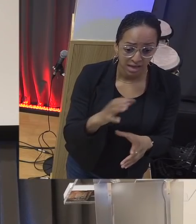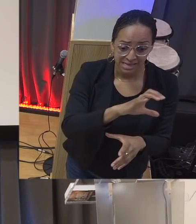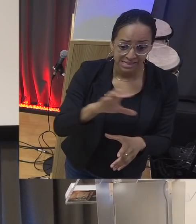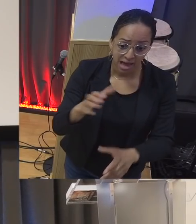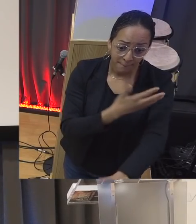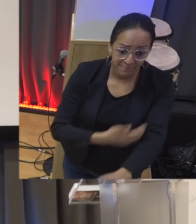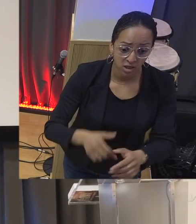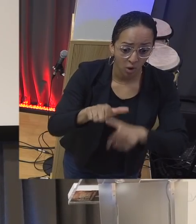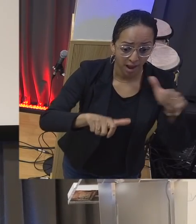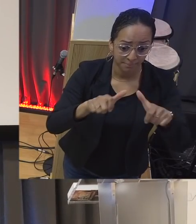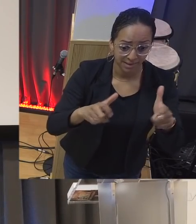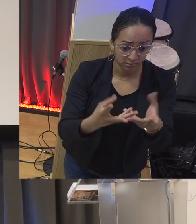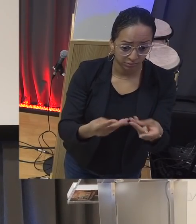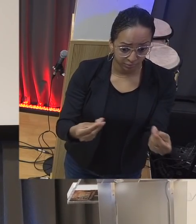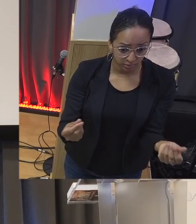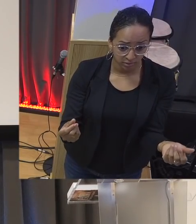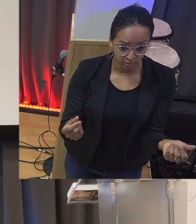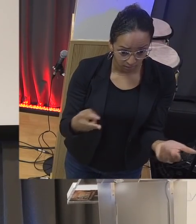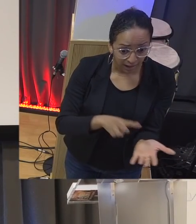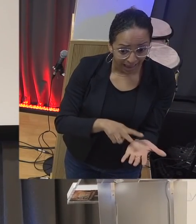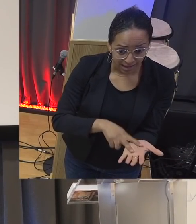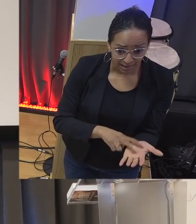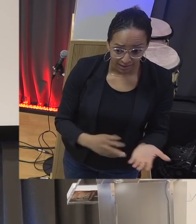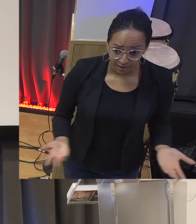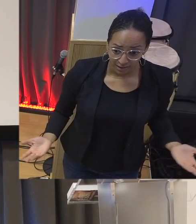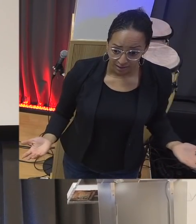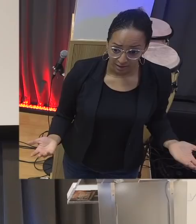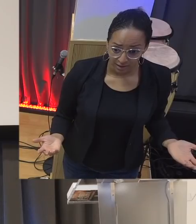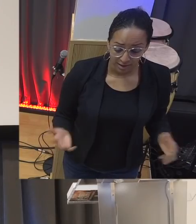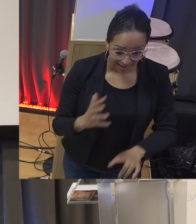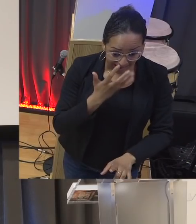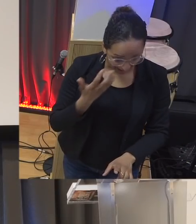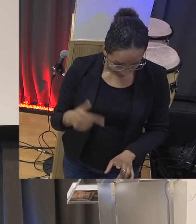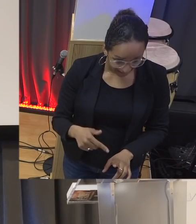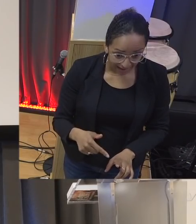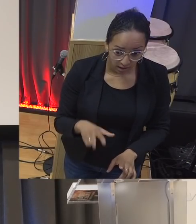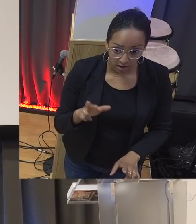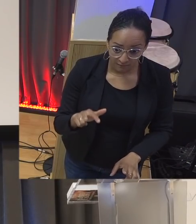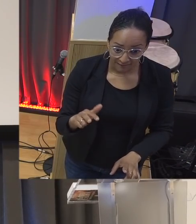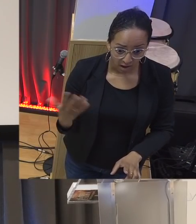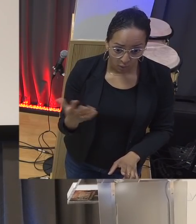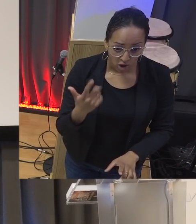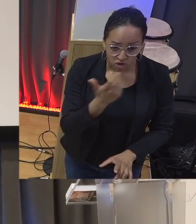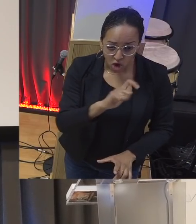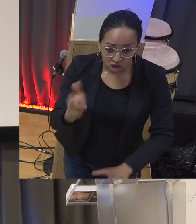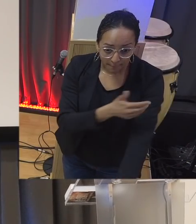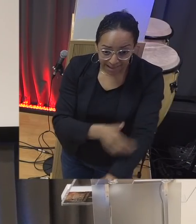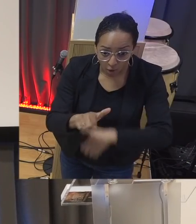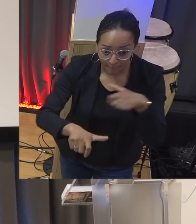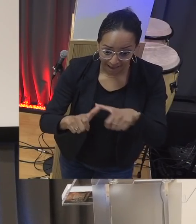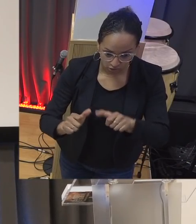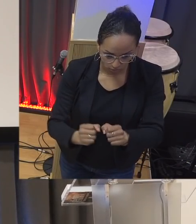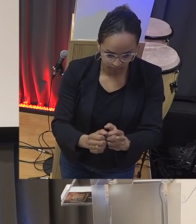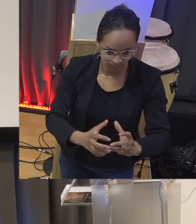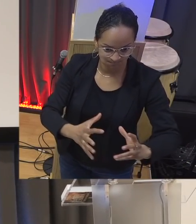d'ici 25 ans. C'est la réalité. Et l'Afrique va gagner 200 millions d'habitants. Et